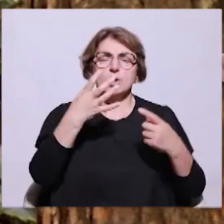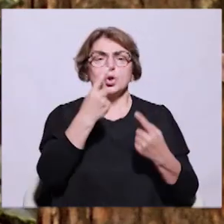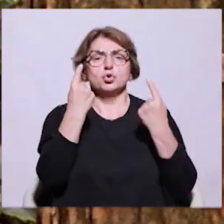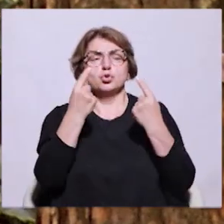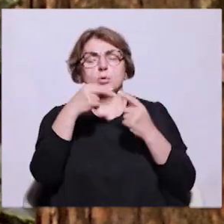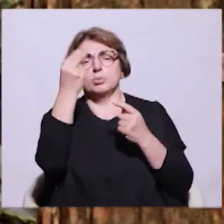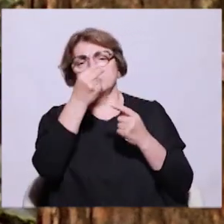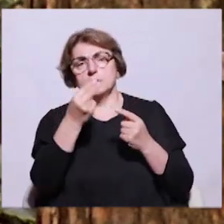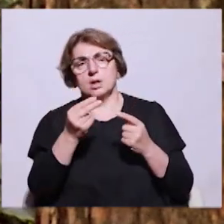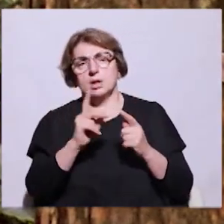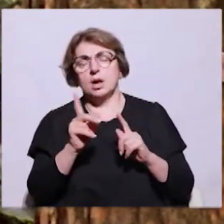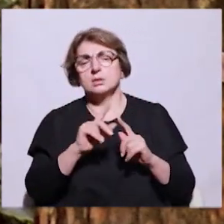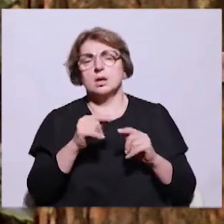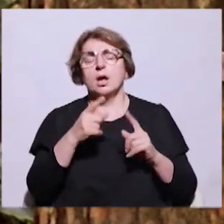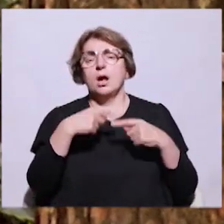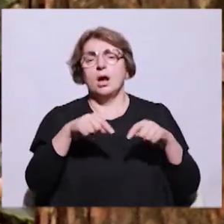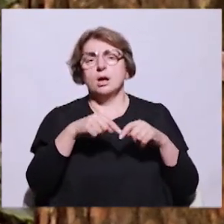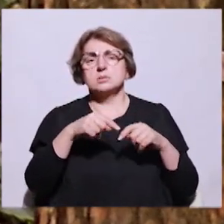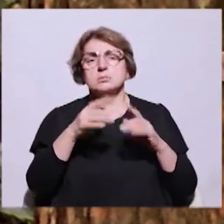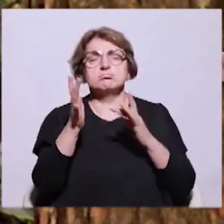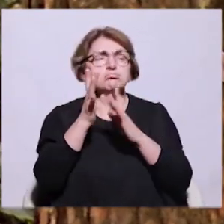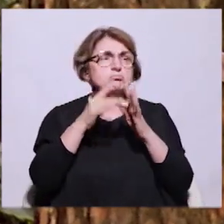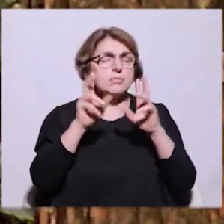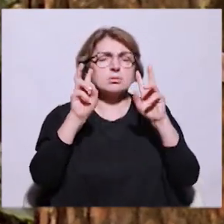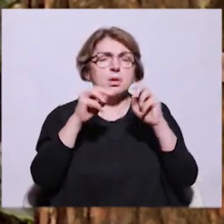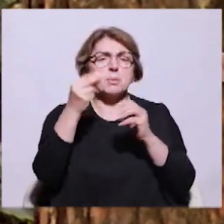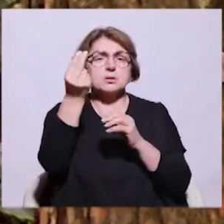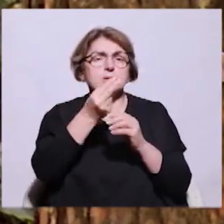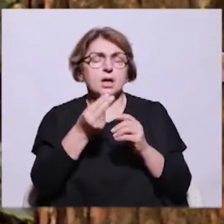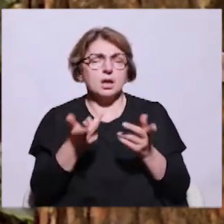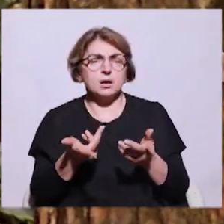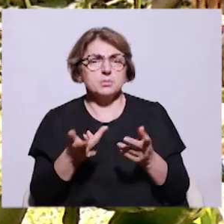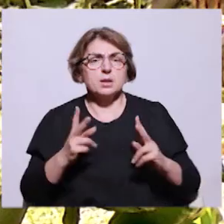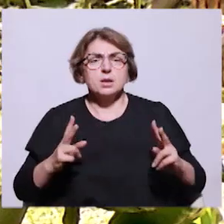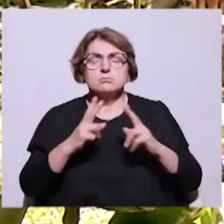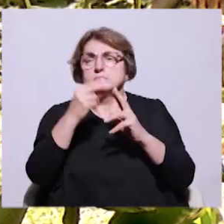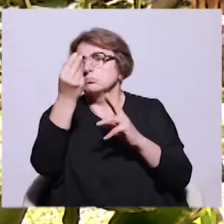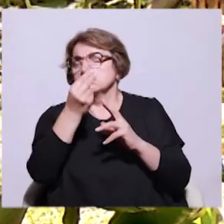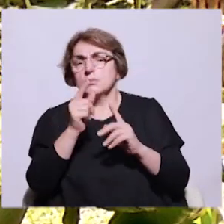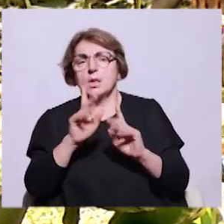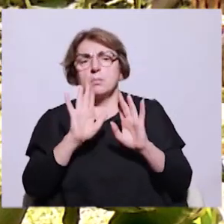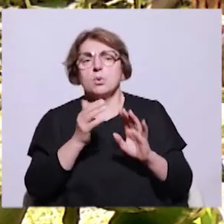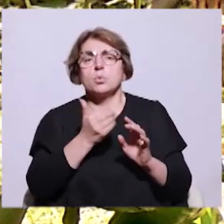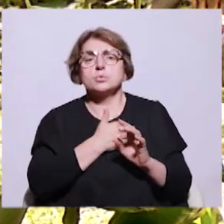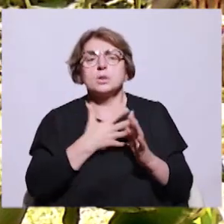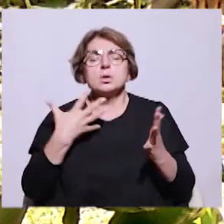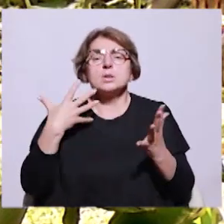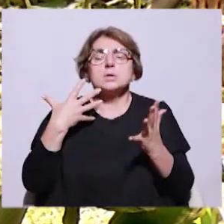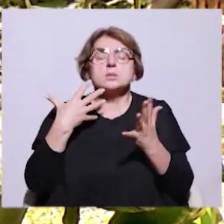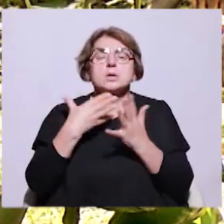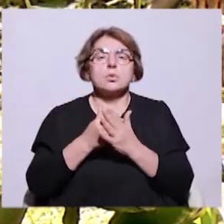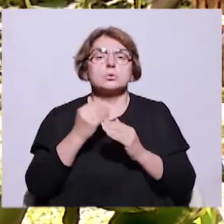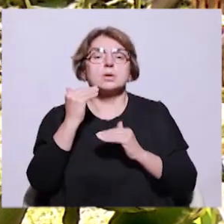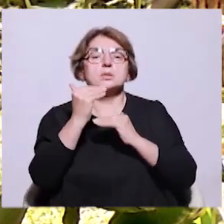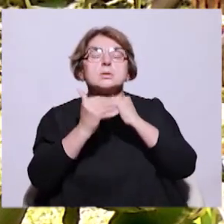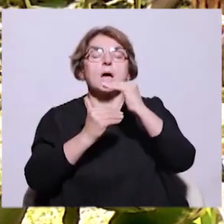ნახატები, არც რაღაცა რელიგიურ თემაზე შესრულებული ტილოები, მათ უნდოდათ საკუთარი